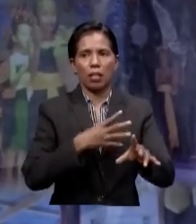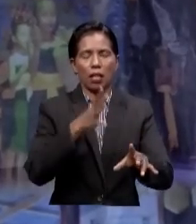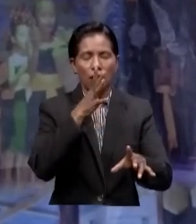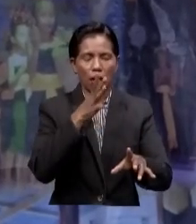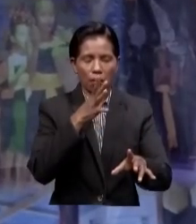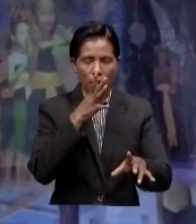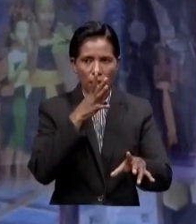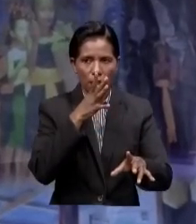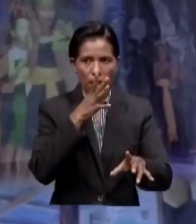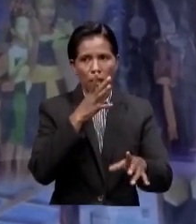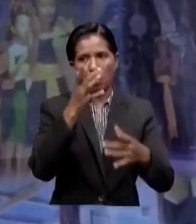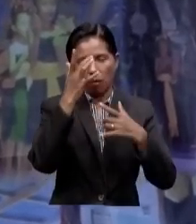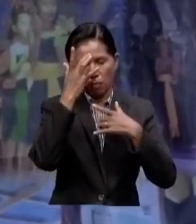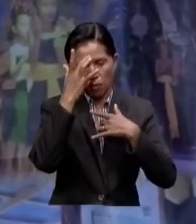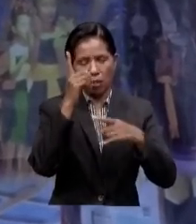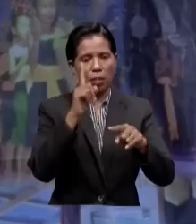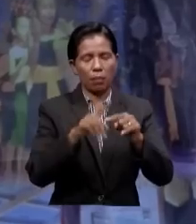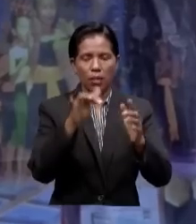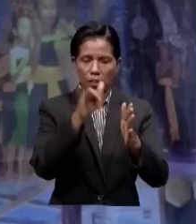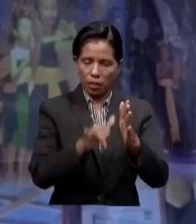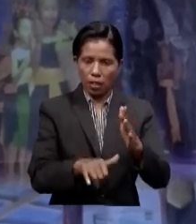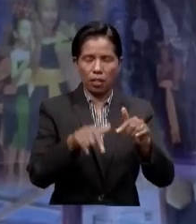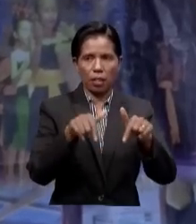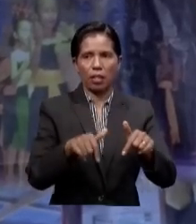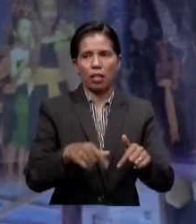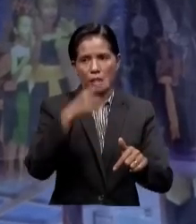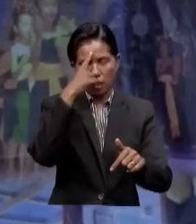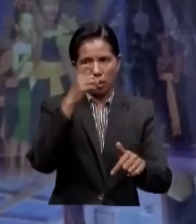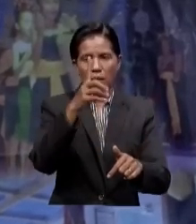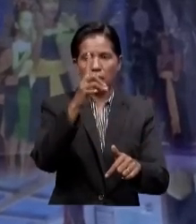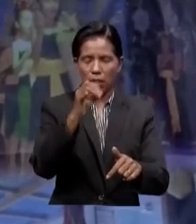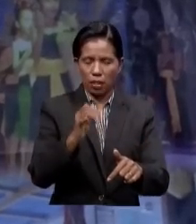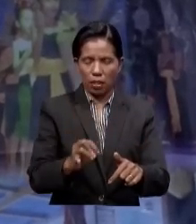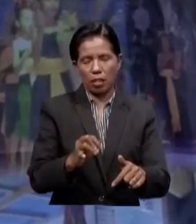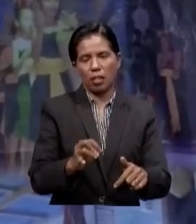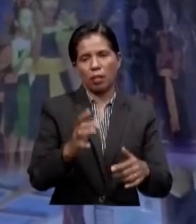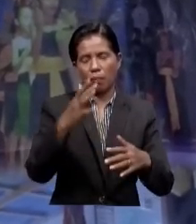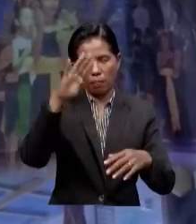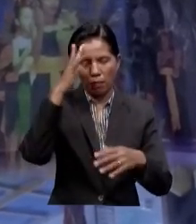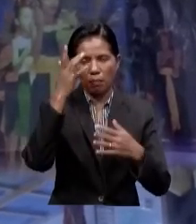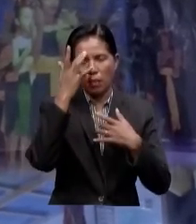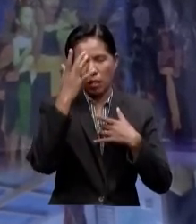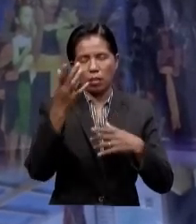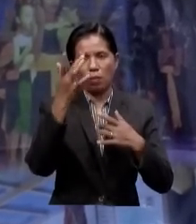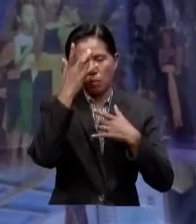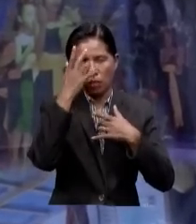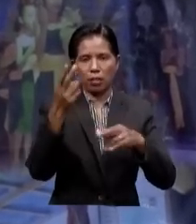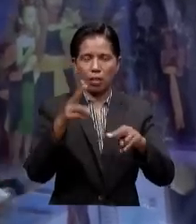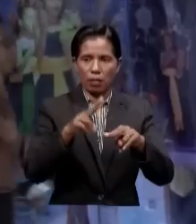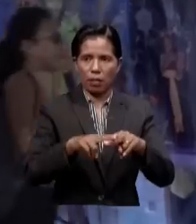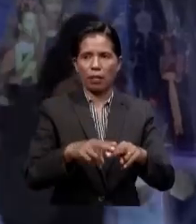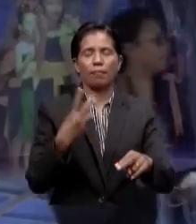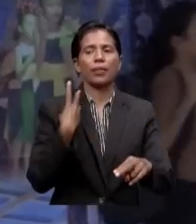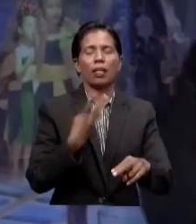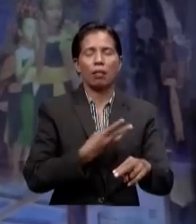kursi moras no lebele hele ia ne. Tamba dili manas noninya moras ame. Amin ye